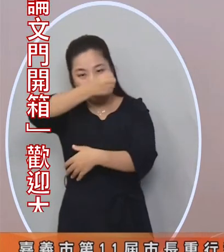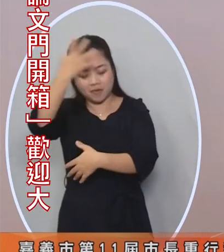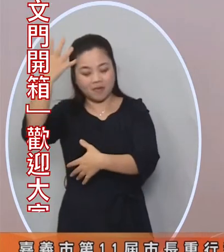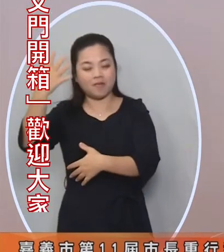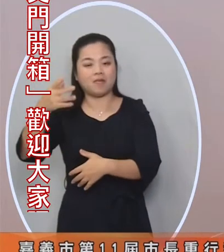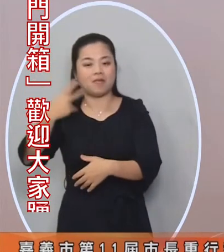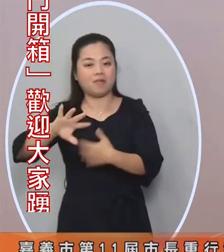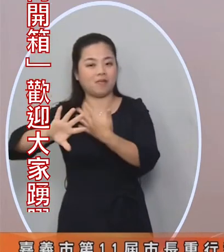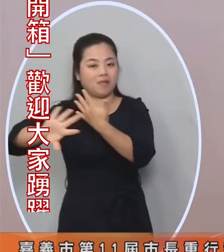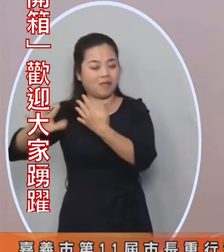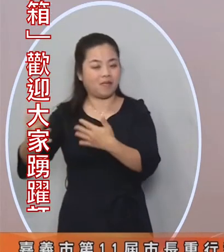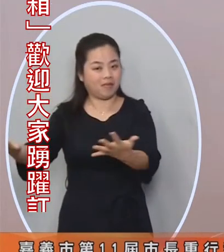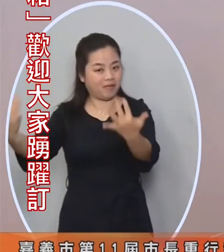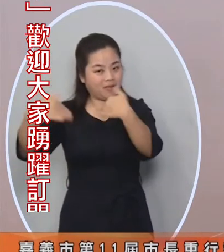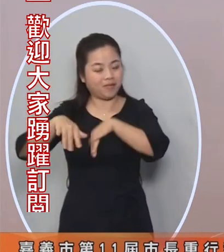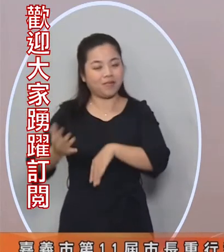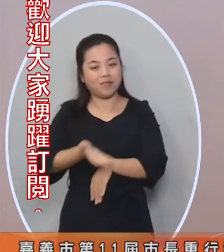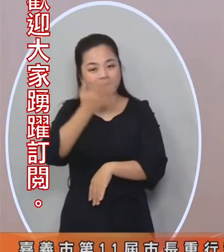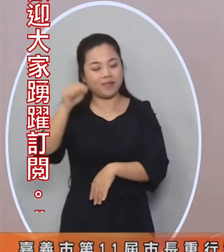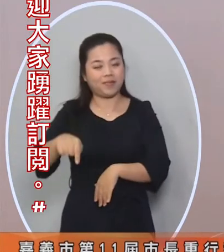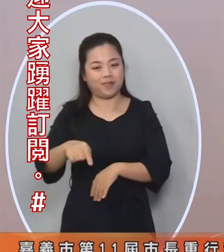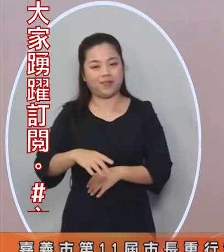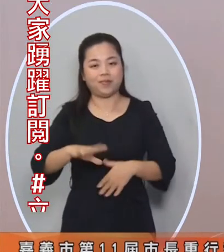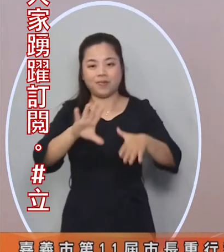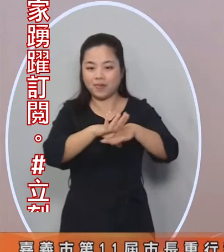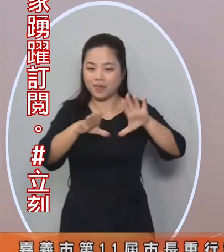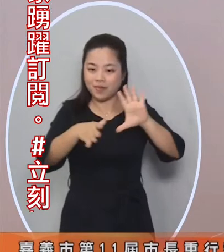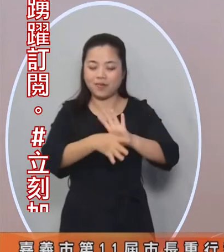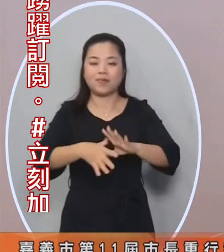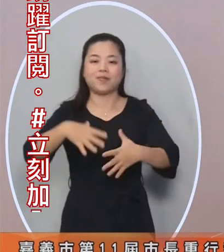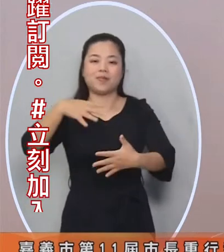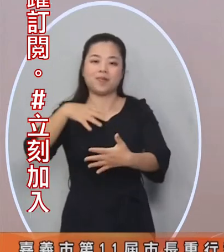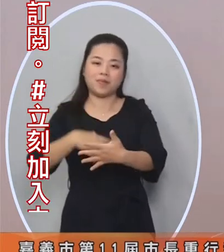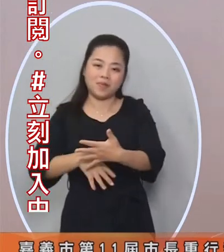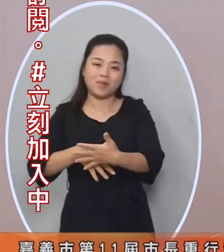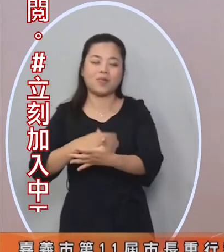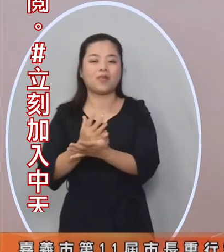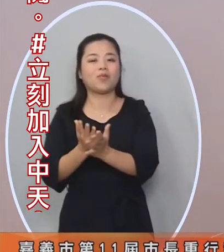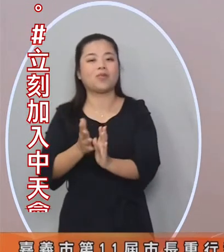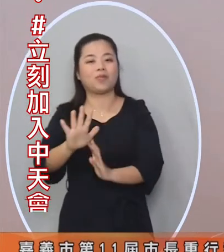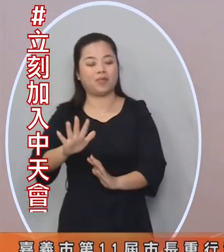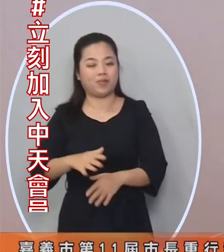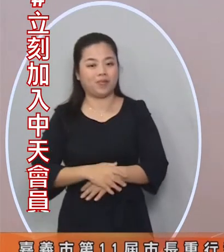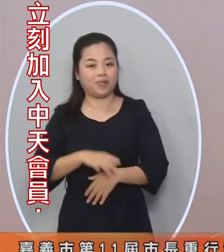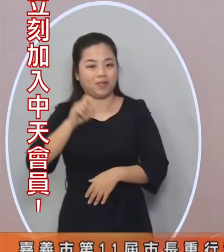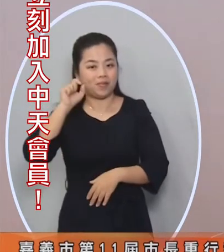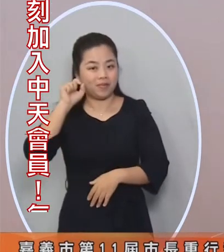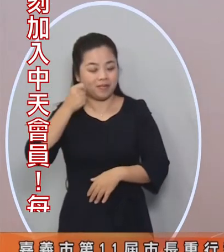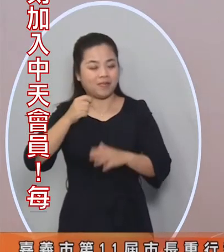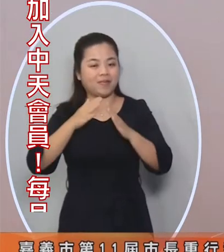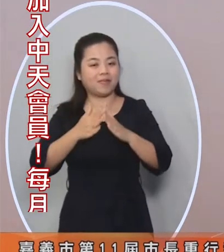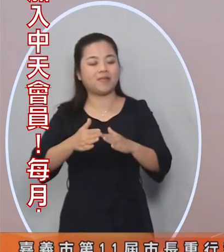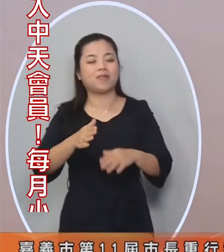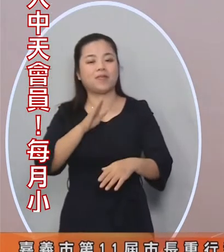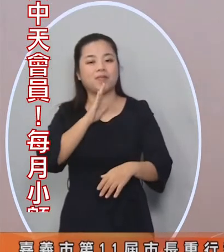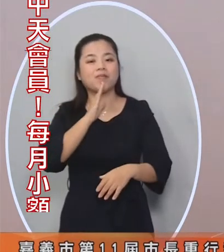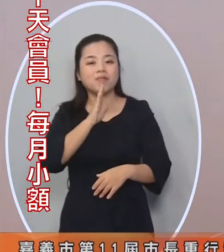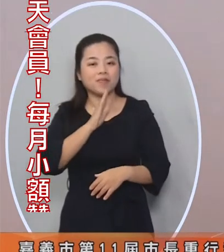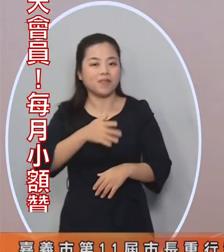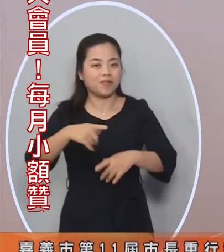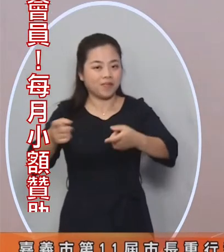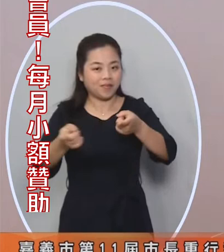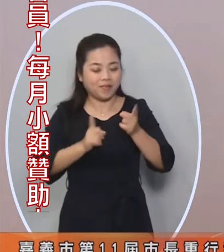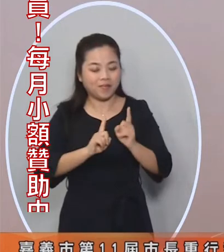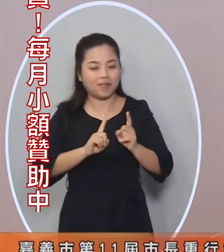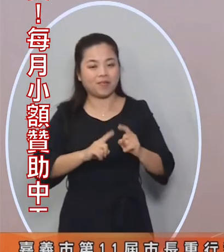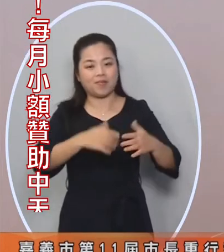客都以这一个地方真的又有文化又有内涵，画都的嘉义市是令人感动的，不只